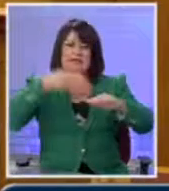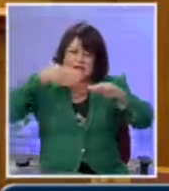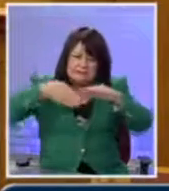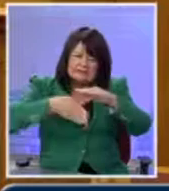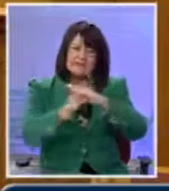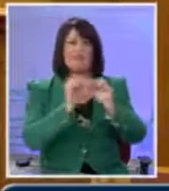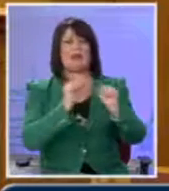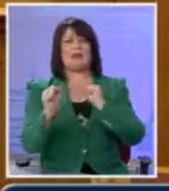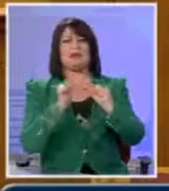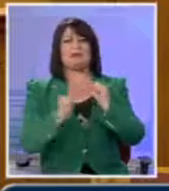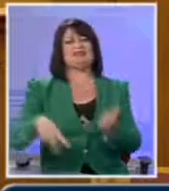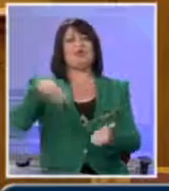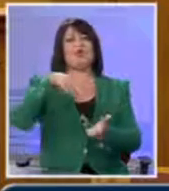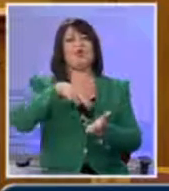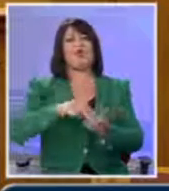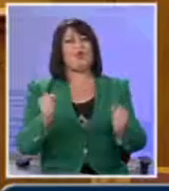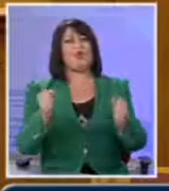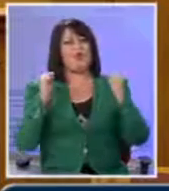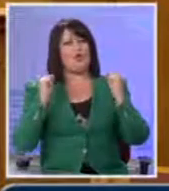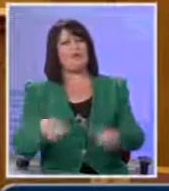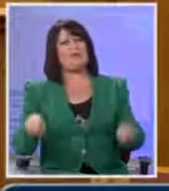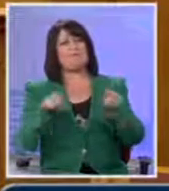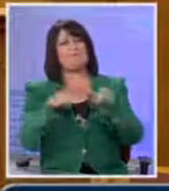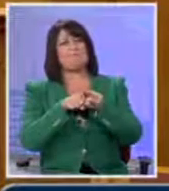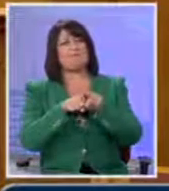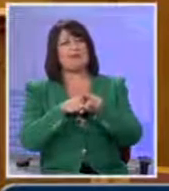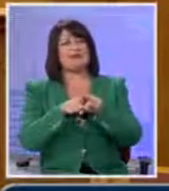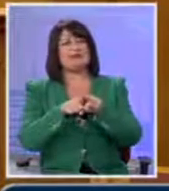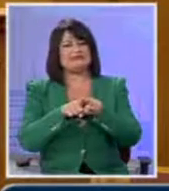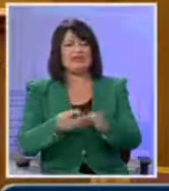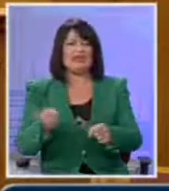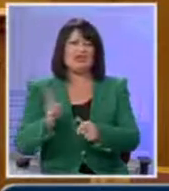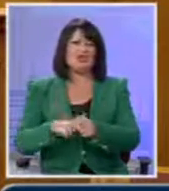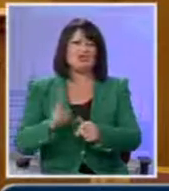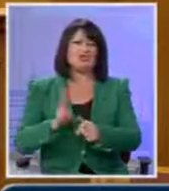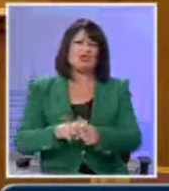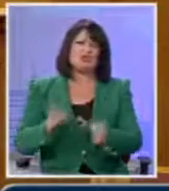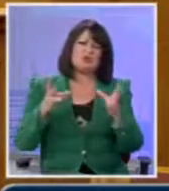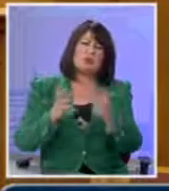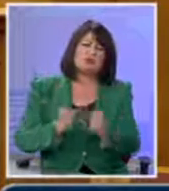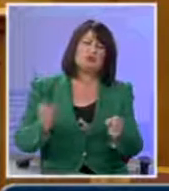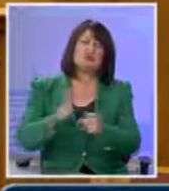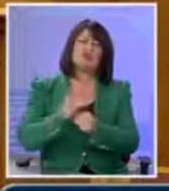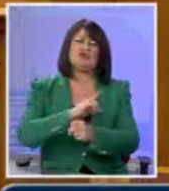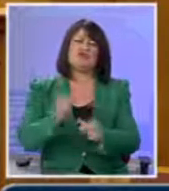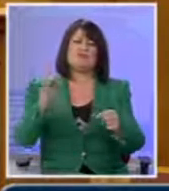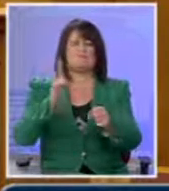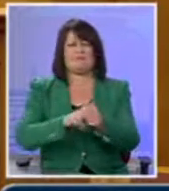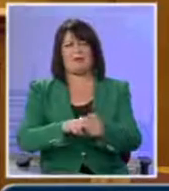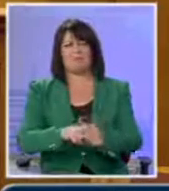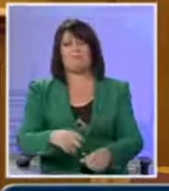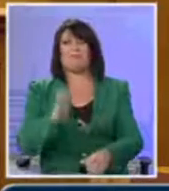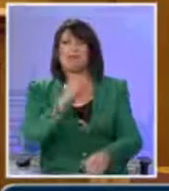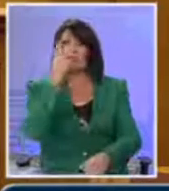κρίση όρθιοι όλοι μαζί, χωρίς να αφήσουμε πίσω μας κοινωνικά νεκροταφεία. Και επιτρέψτε μου μια προσωπική αναφορά στους